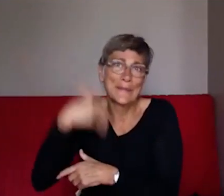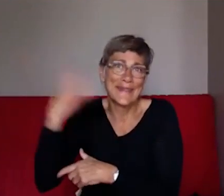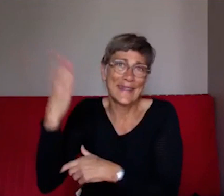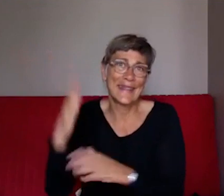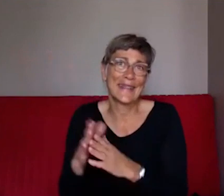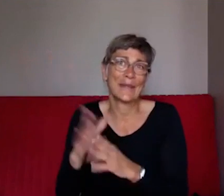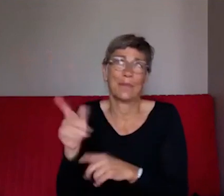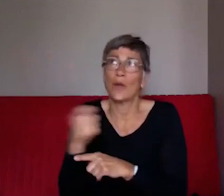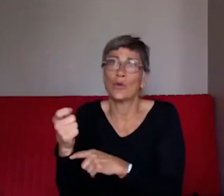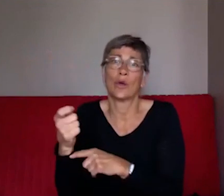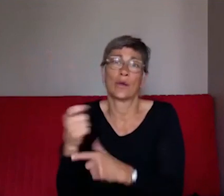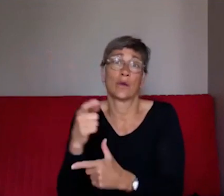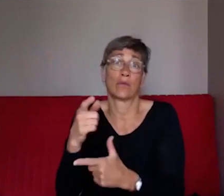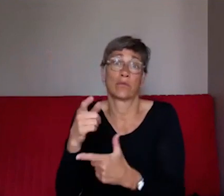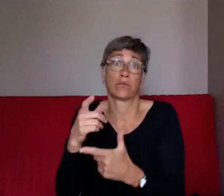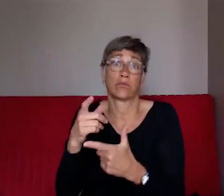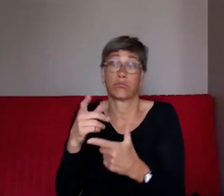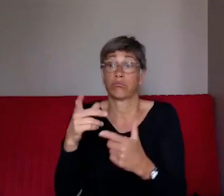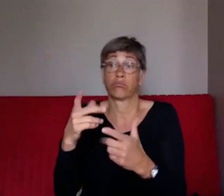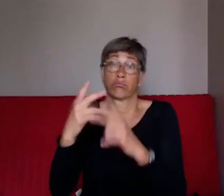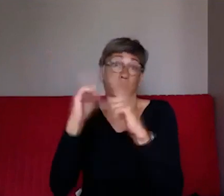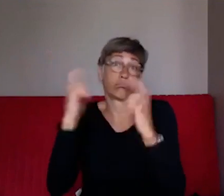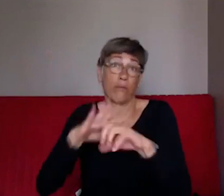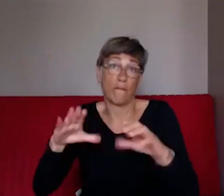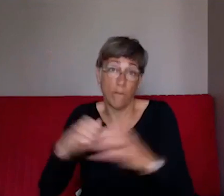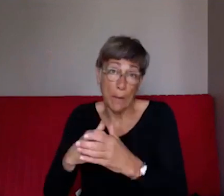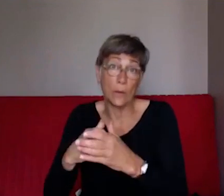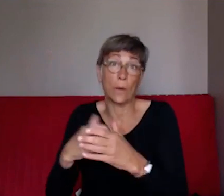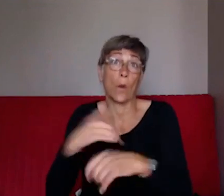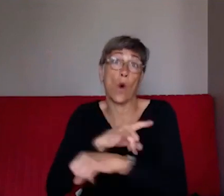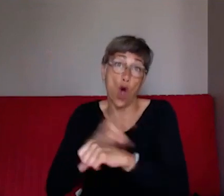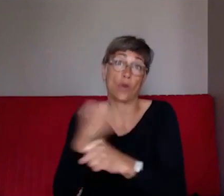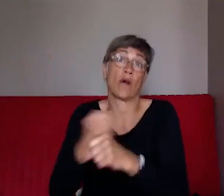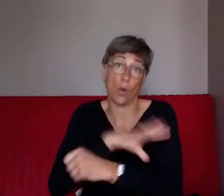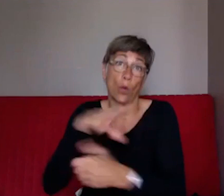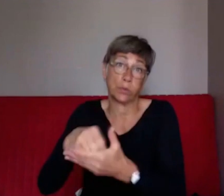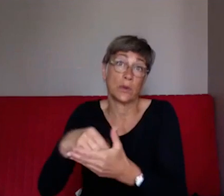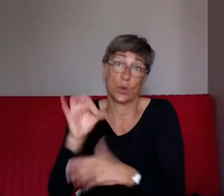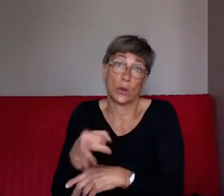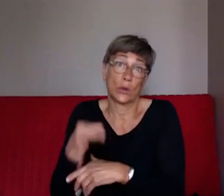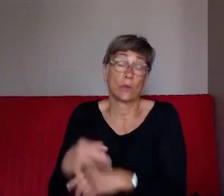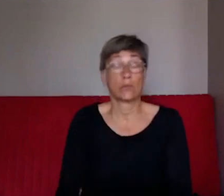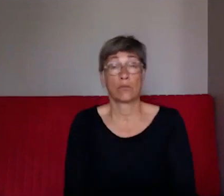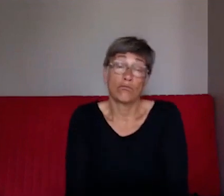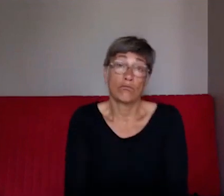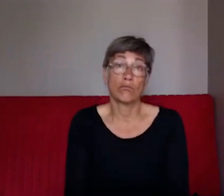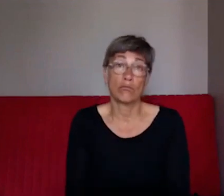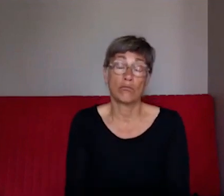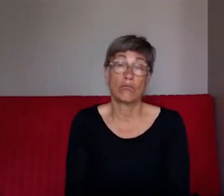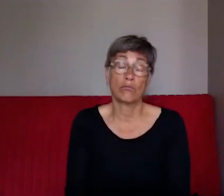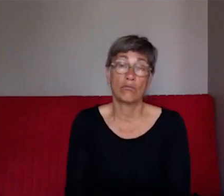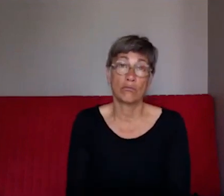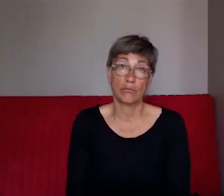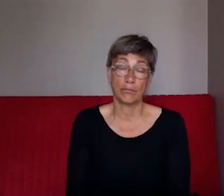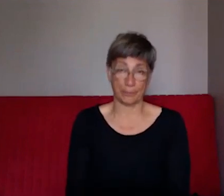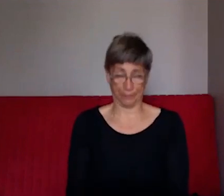formation. Et ça rentrera dans le cadre de la formation et donc sur vos horaires de travail. Voilà. D'accord. Alors,